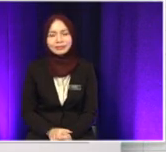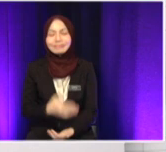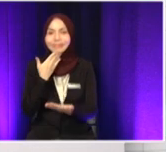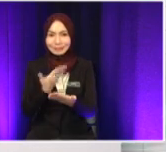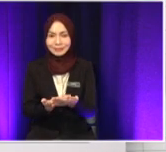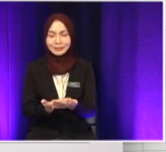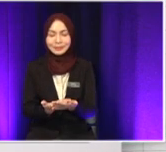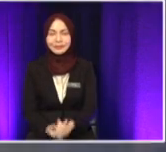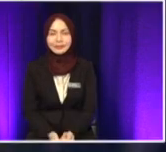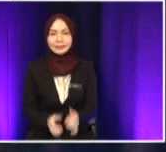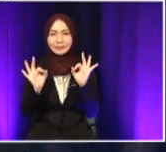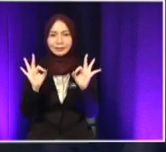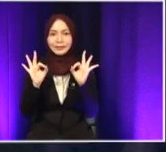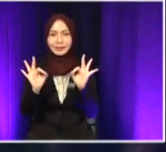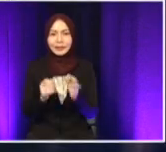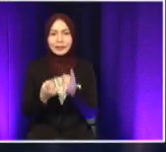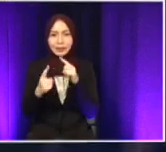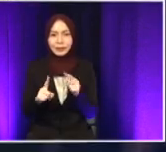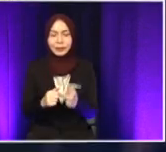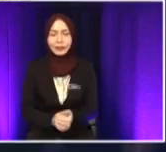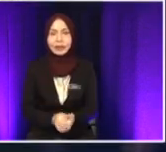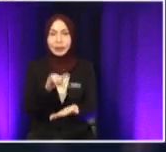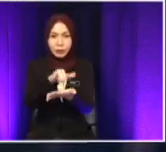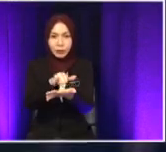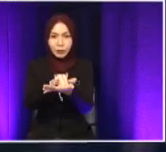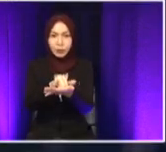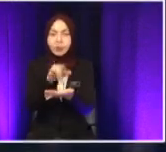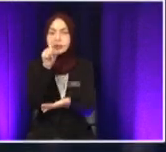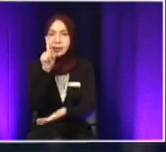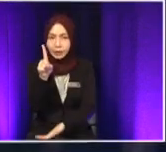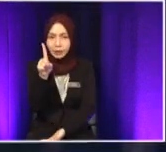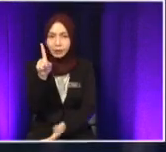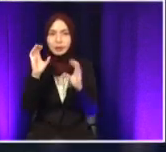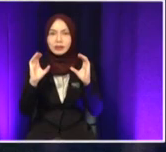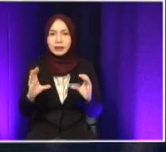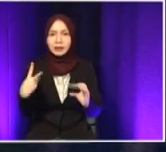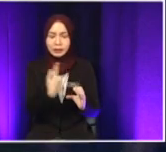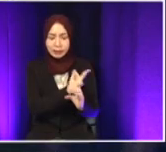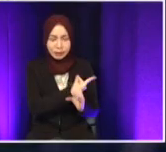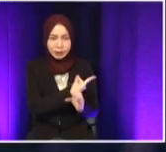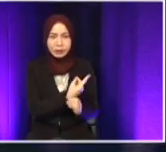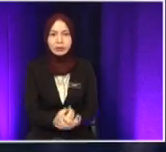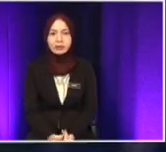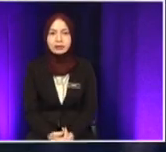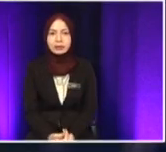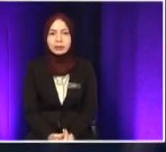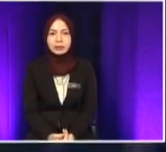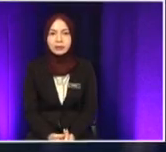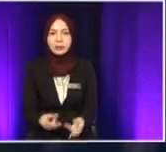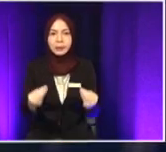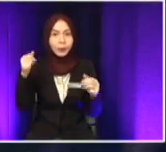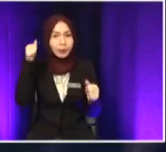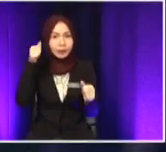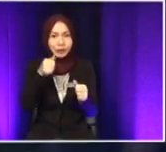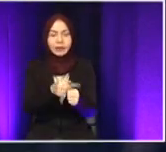oke bye itu adalah salah satu kata-kata cara kita Ingatkan